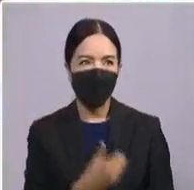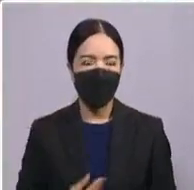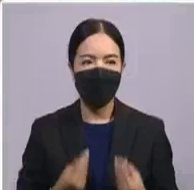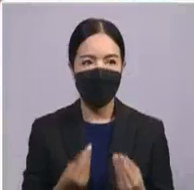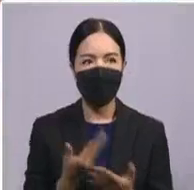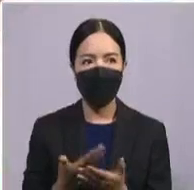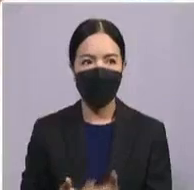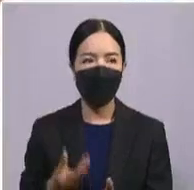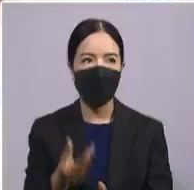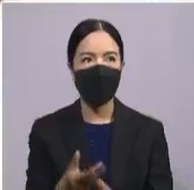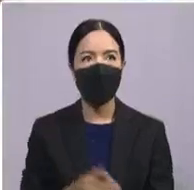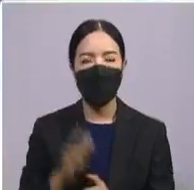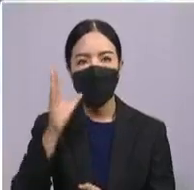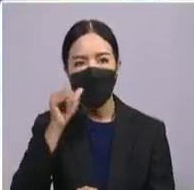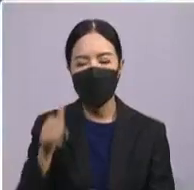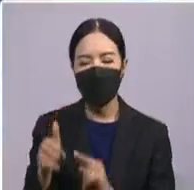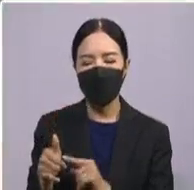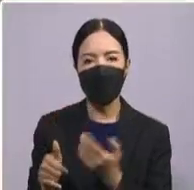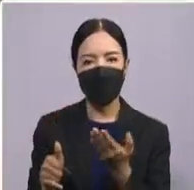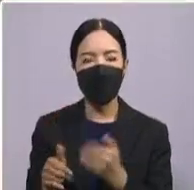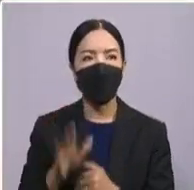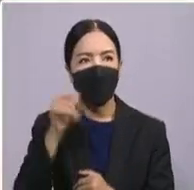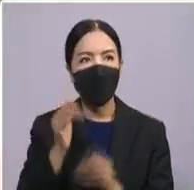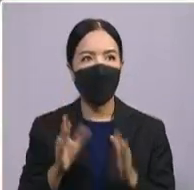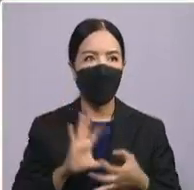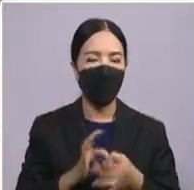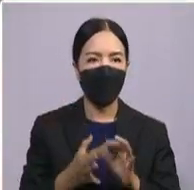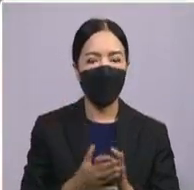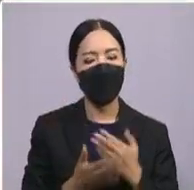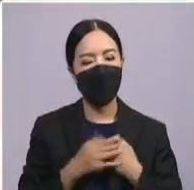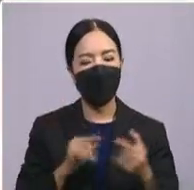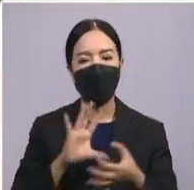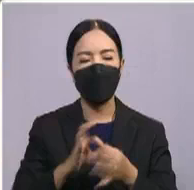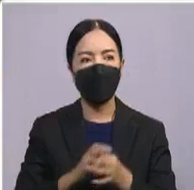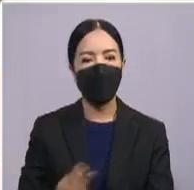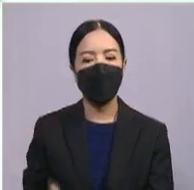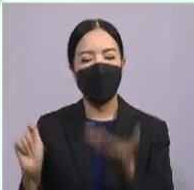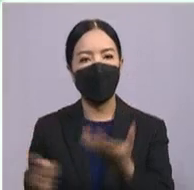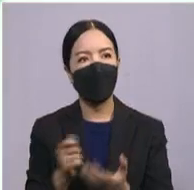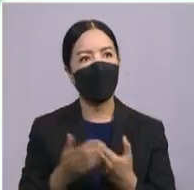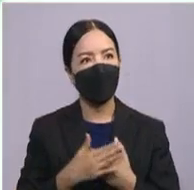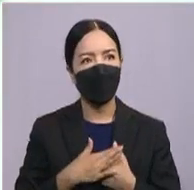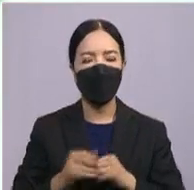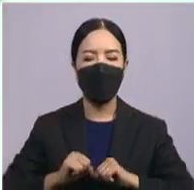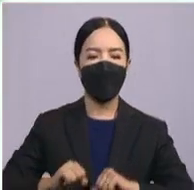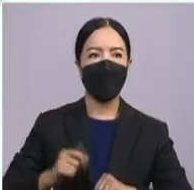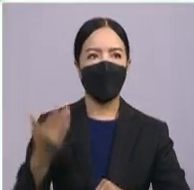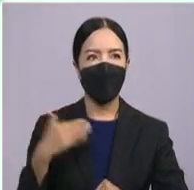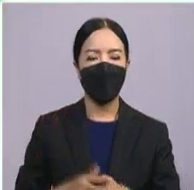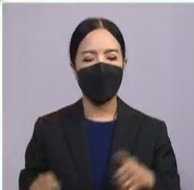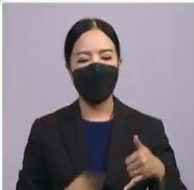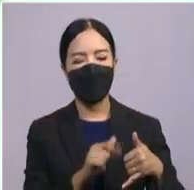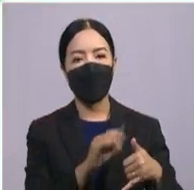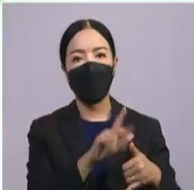ทรัพย์และมันสมองของคุณพ่อธรรมศาสตร์ยืนยาวคุณพ่อนักกีฬาที่รักในกีฬาเทนนิสตั้งแต่สมัยหนุ่มๆและมีซูเปอร์บอลพลดอนศรีชาพัน